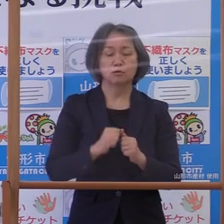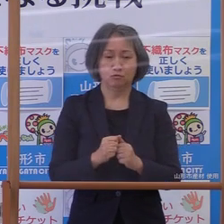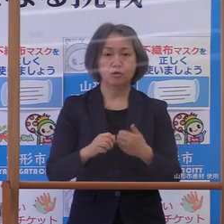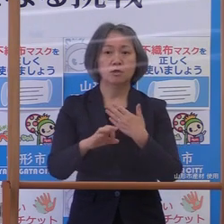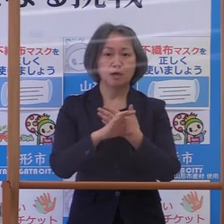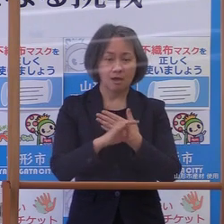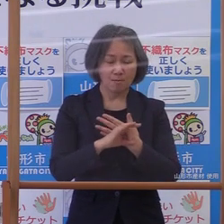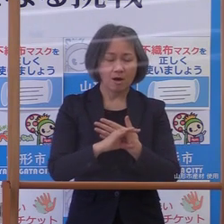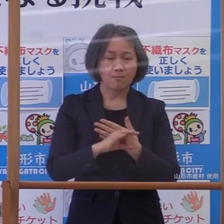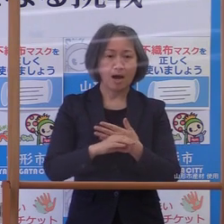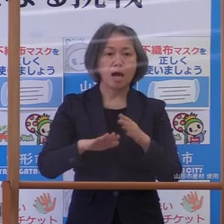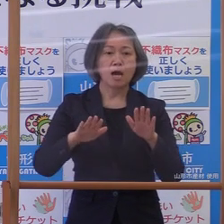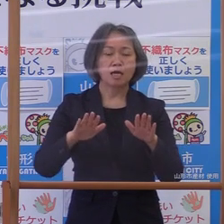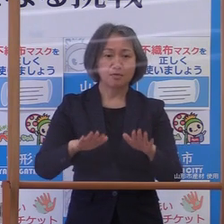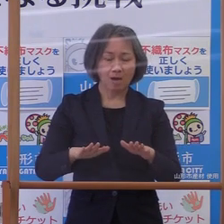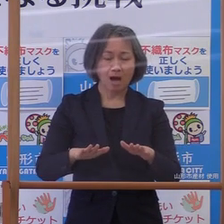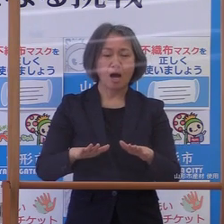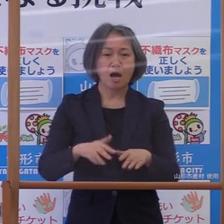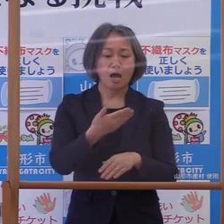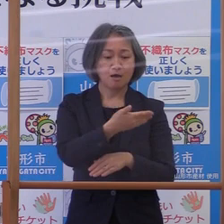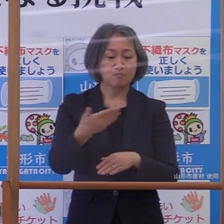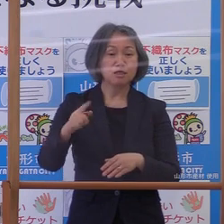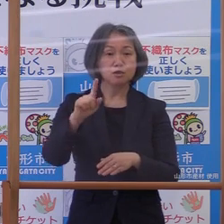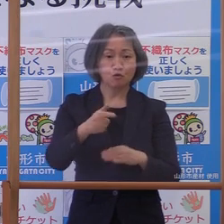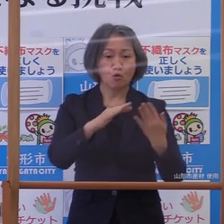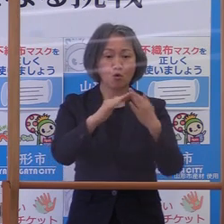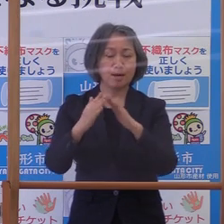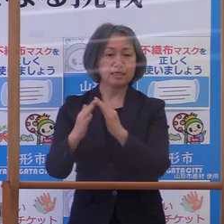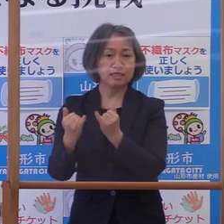今水の町や御殿関の向かい側の